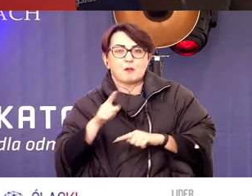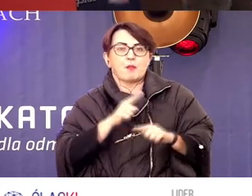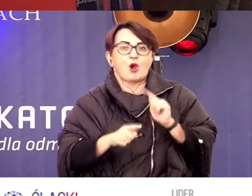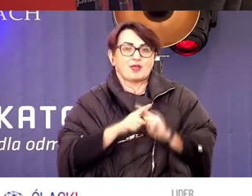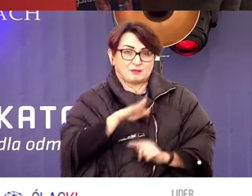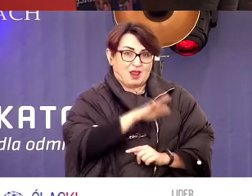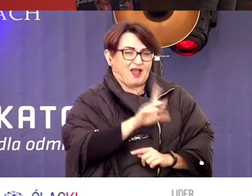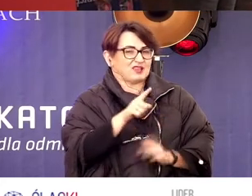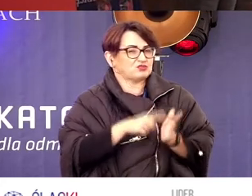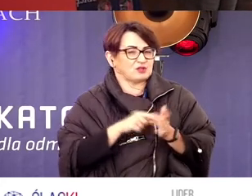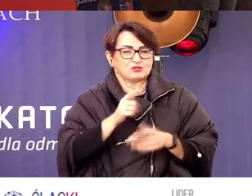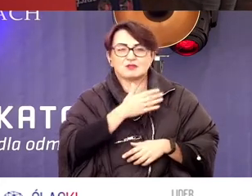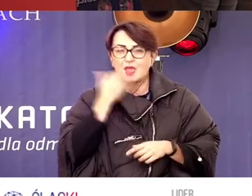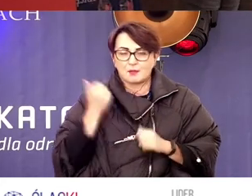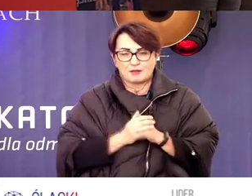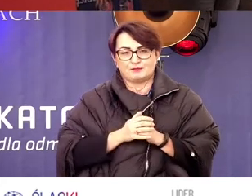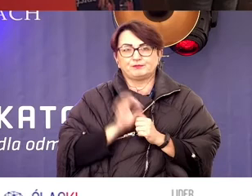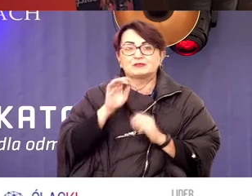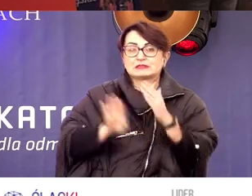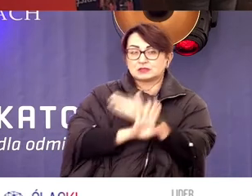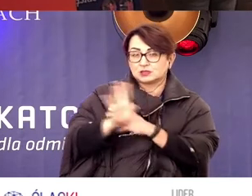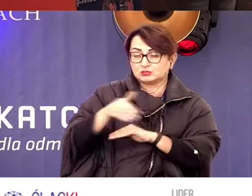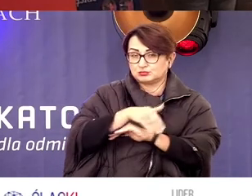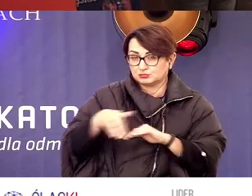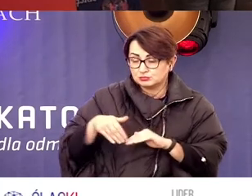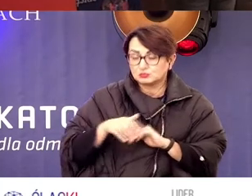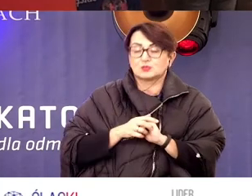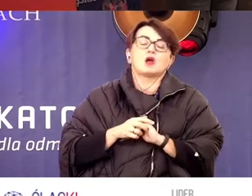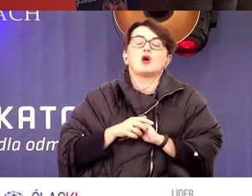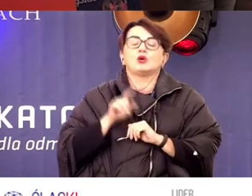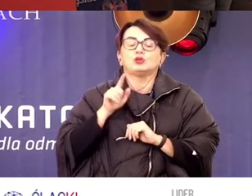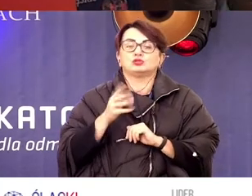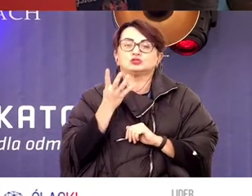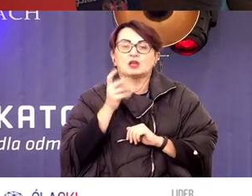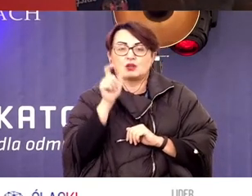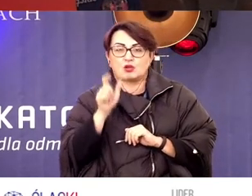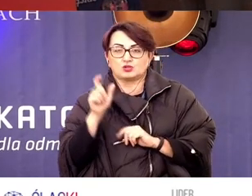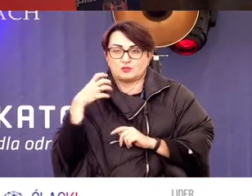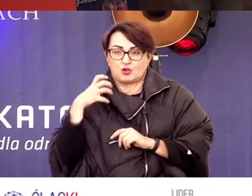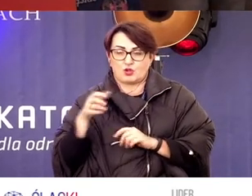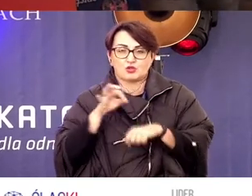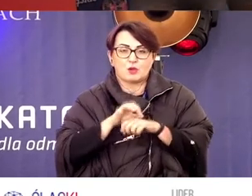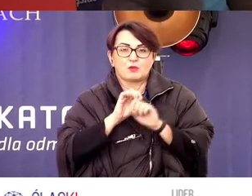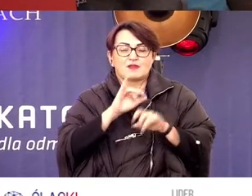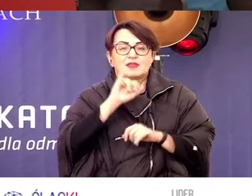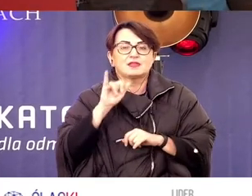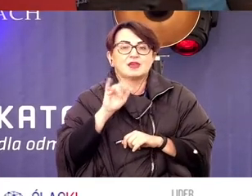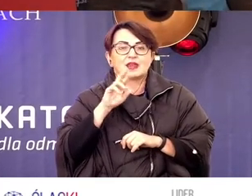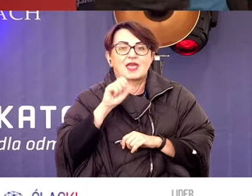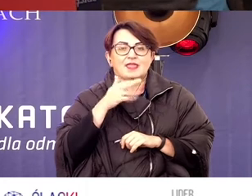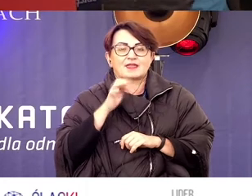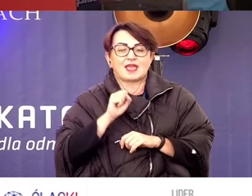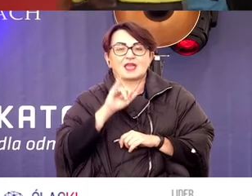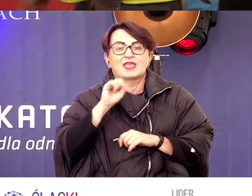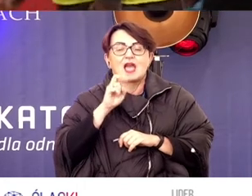mają. Dyplomacja bez tajemnic i czterech gości: doktor profesor Renata Jankowska, pan